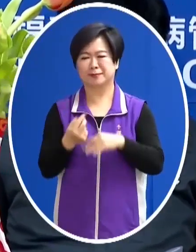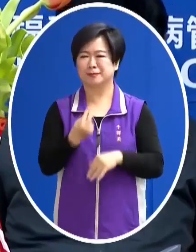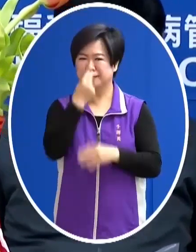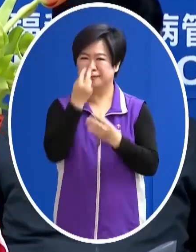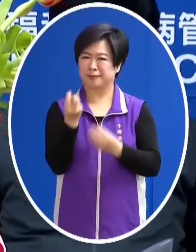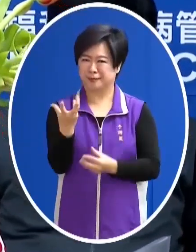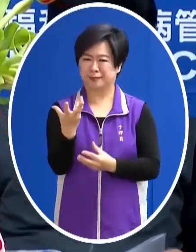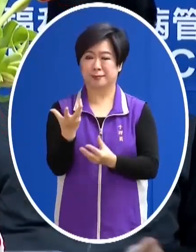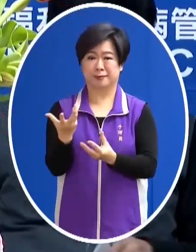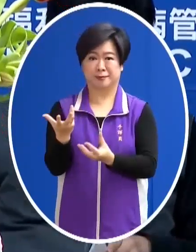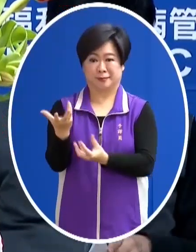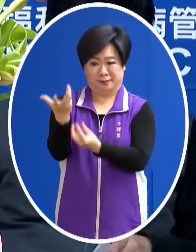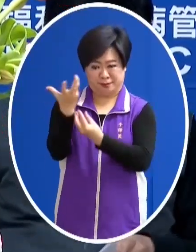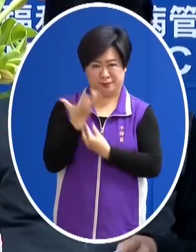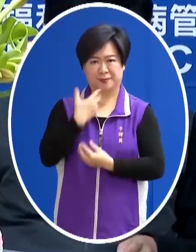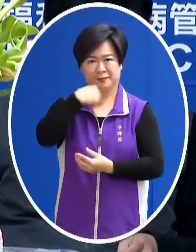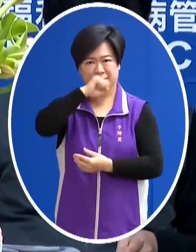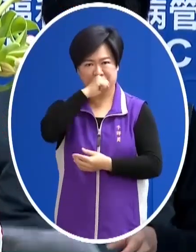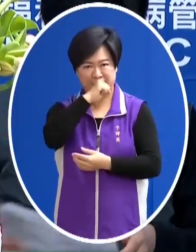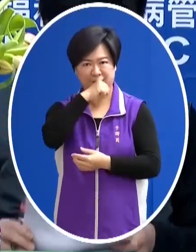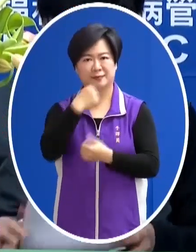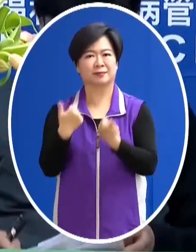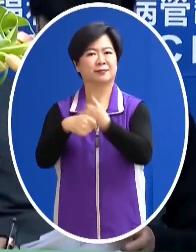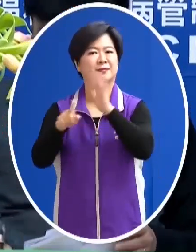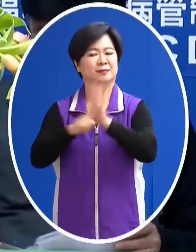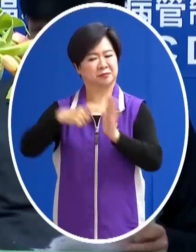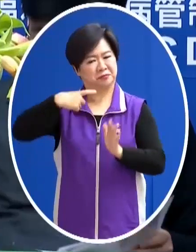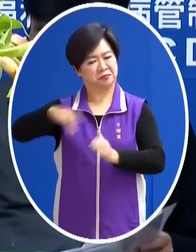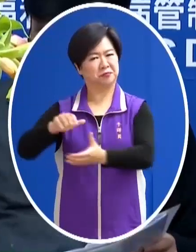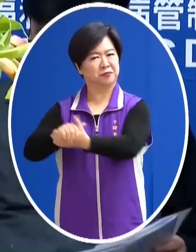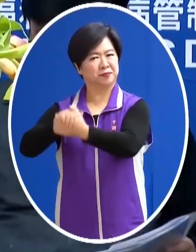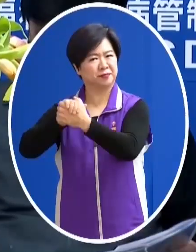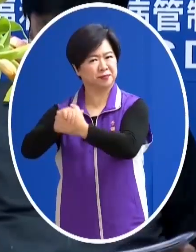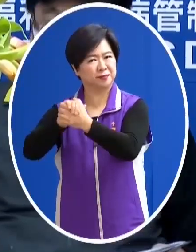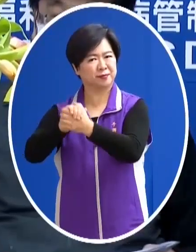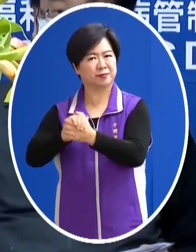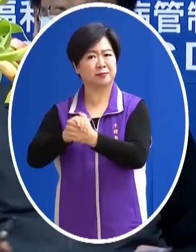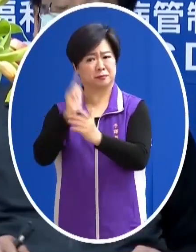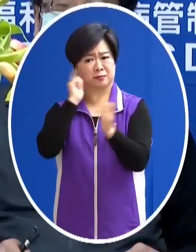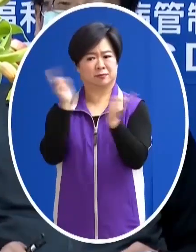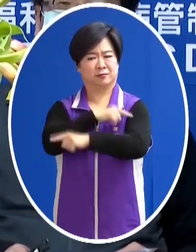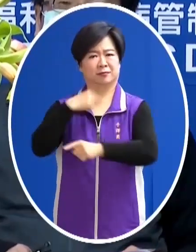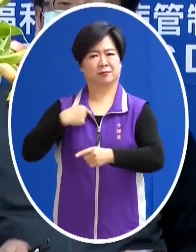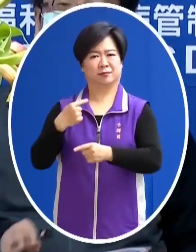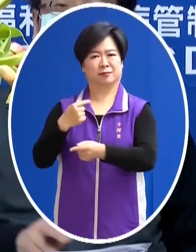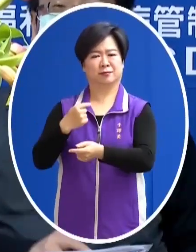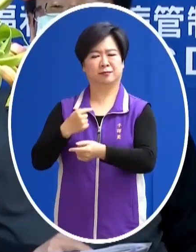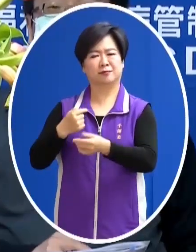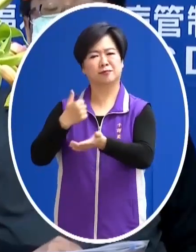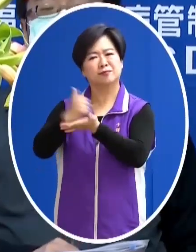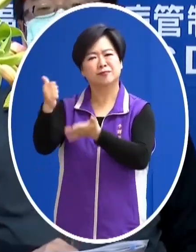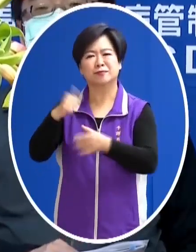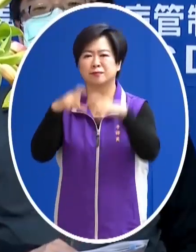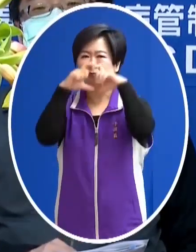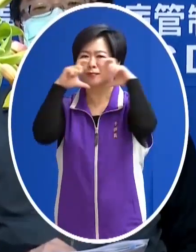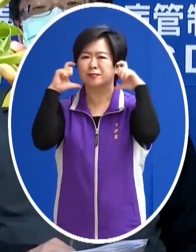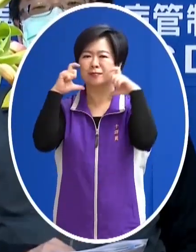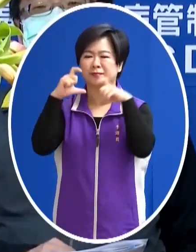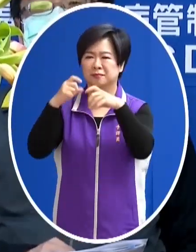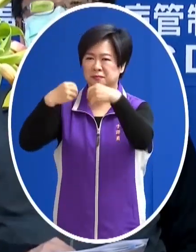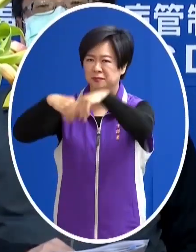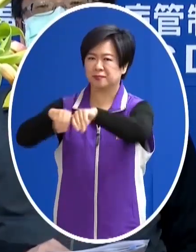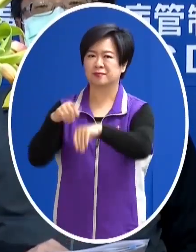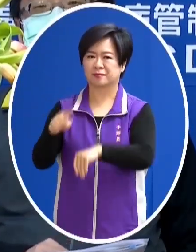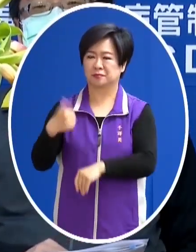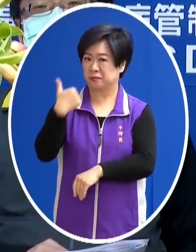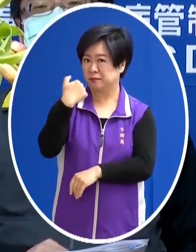那当然也感谢哈、哦，我们有跟他哈、哦、捐赠了一些口罩，哈、哦，所以他特别表达他们的谢